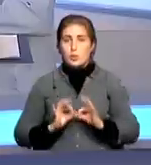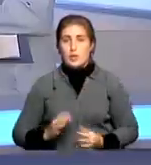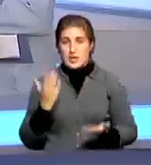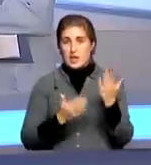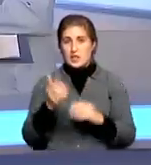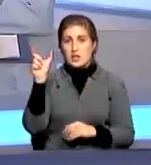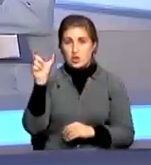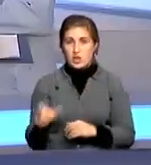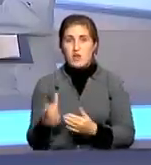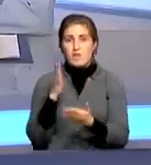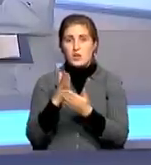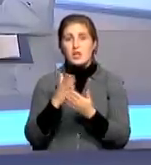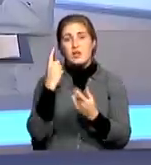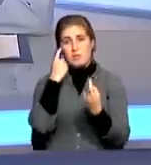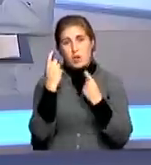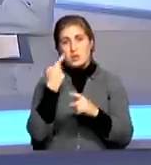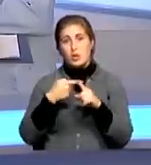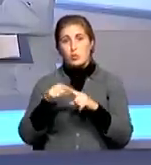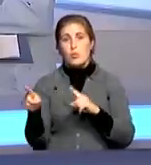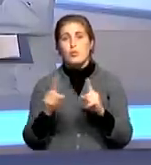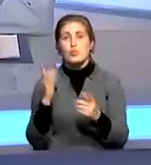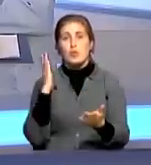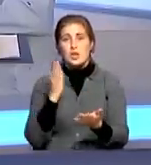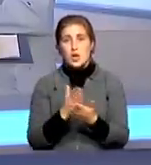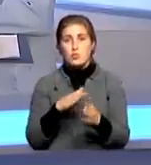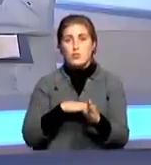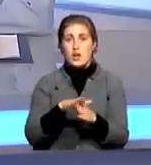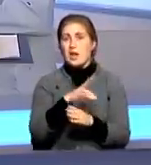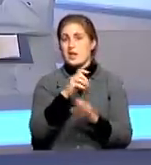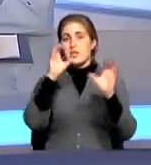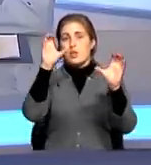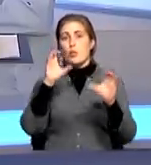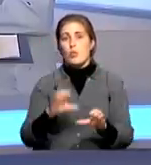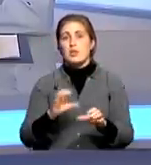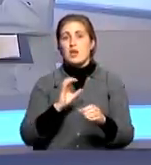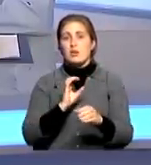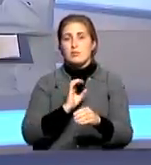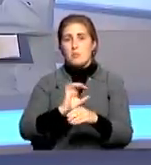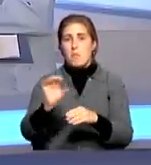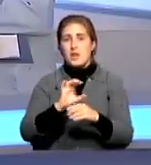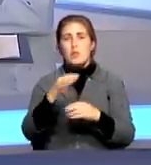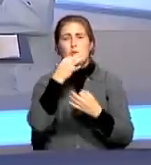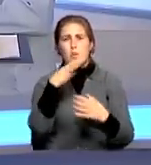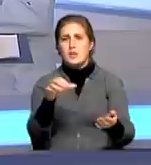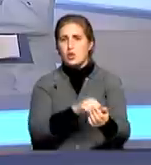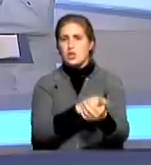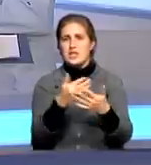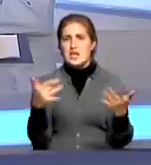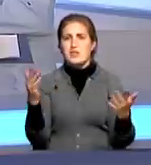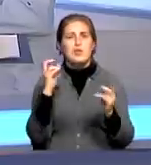гражданин владеет информацией о том, что где-то осуществляется незаконный сбыт любых наркотических средств, не только